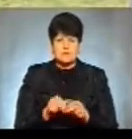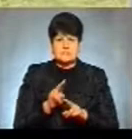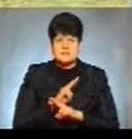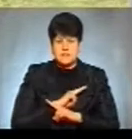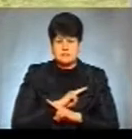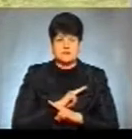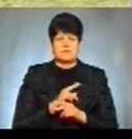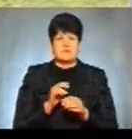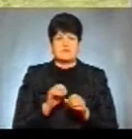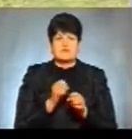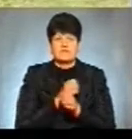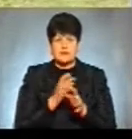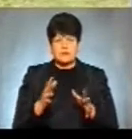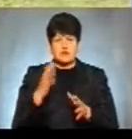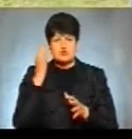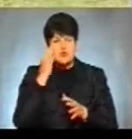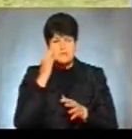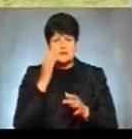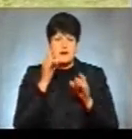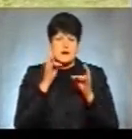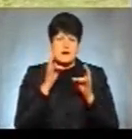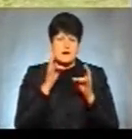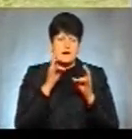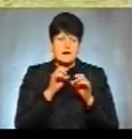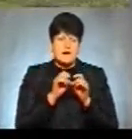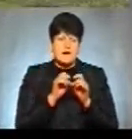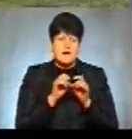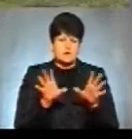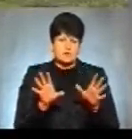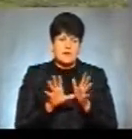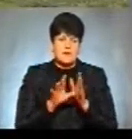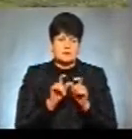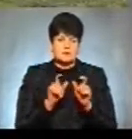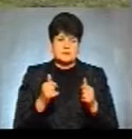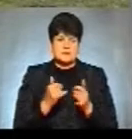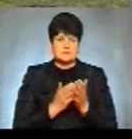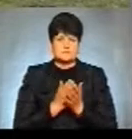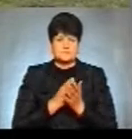атомній електростанції зараз відправляють панахиду за загиблими.